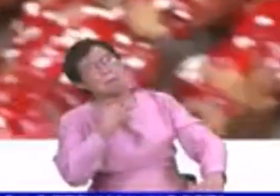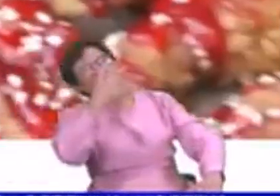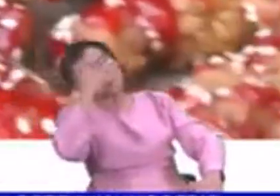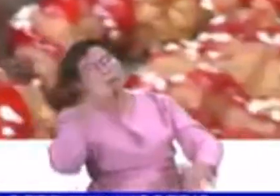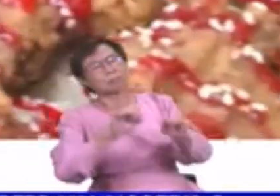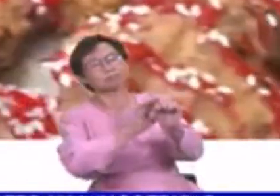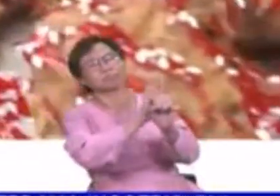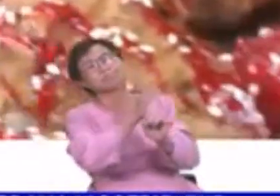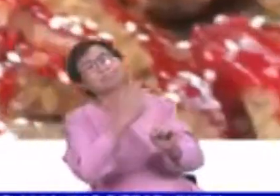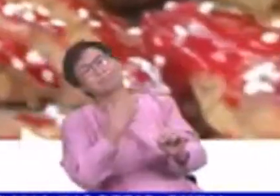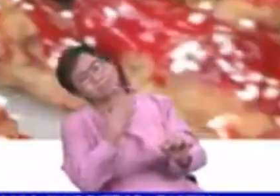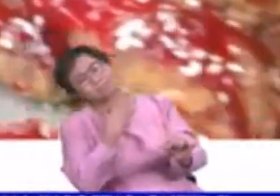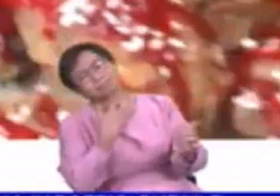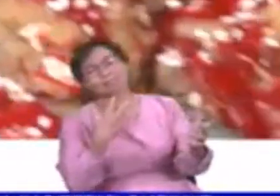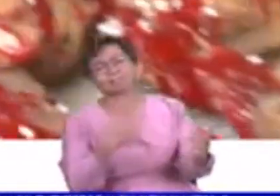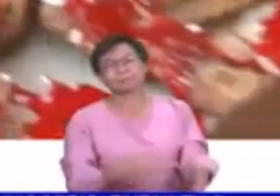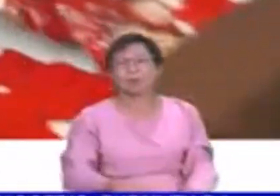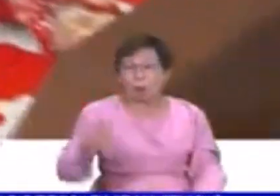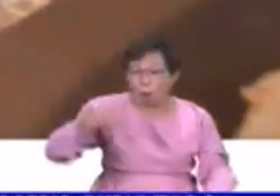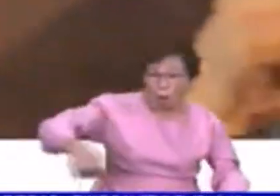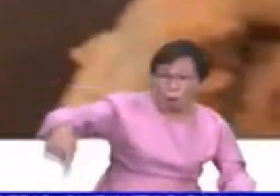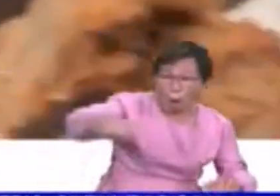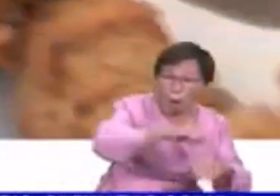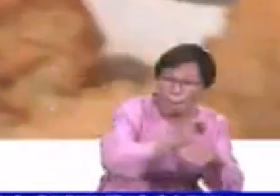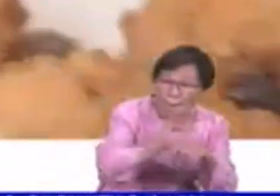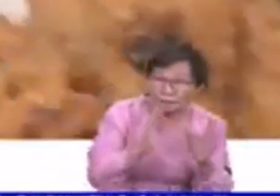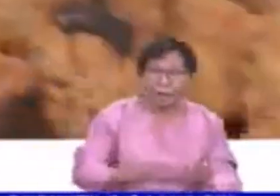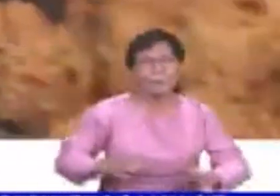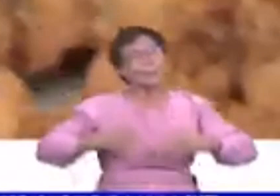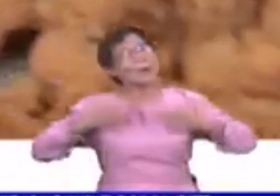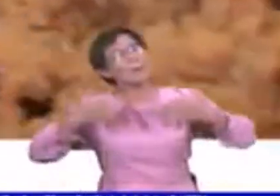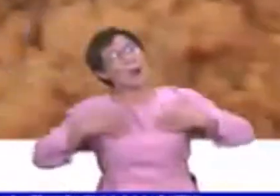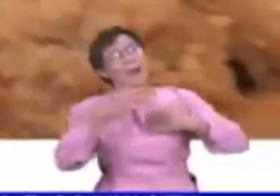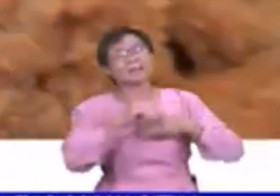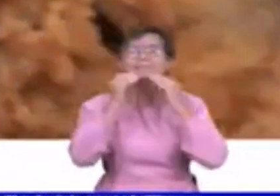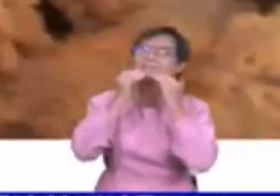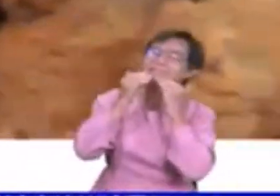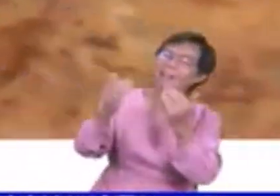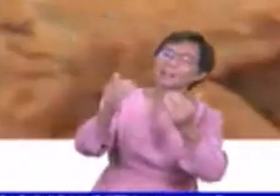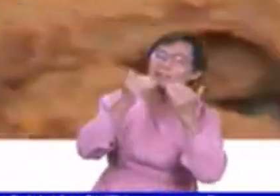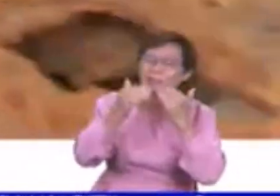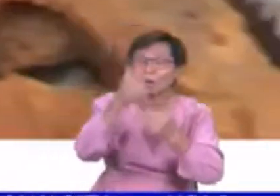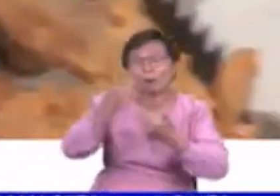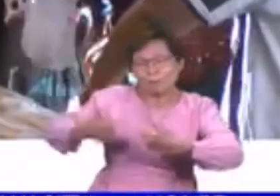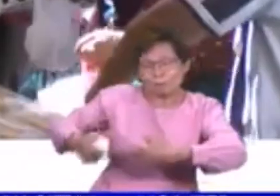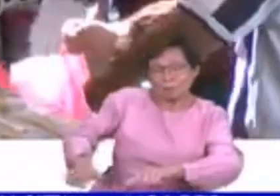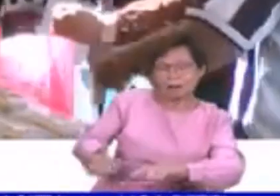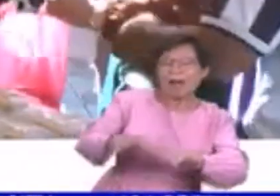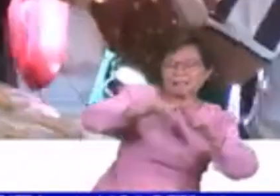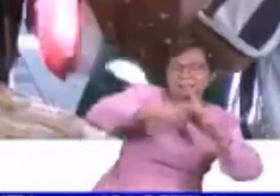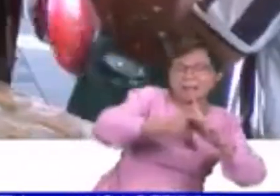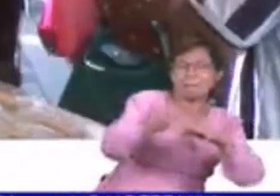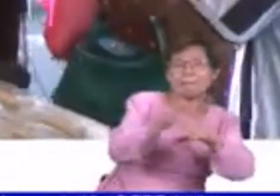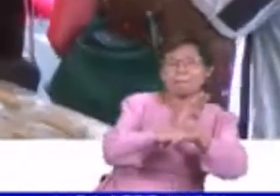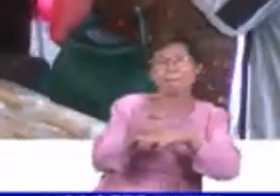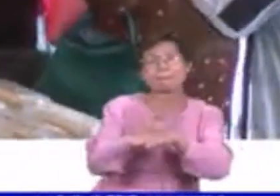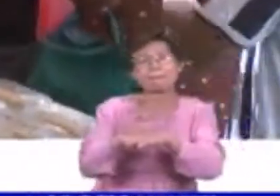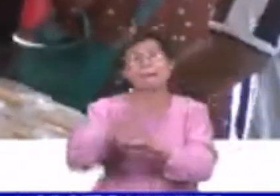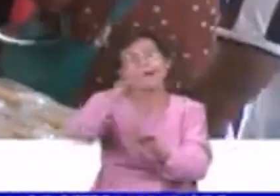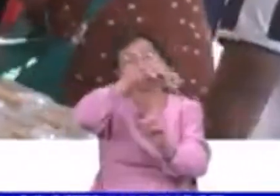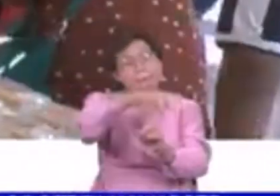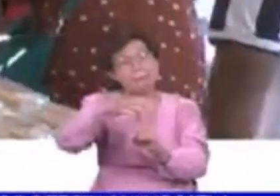akibat COVID-19. Rata-rata peniaga berasa gembira serta bersyukur atas kebenaran pengoperasian bazar Ramadan tahun